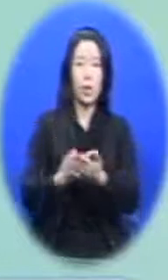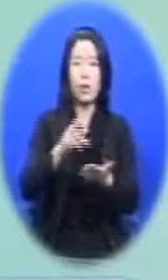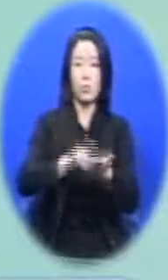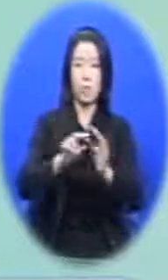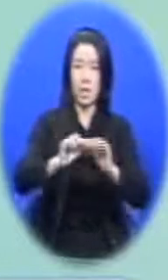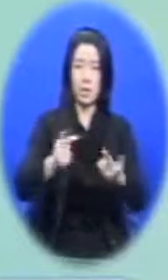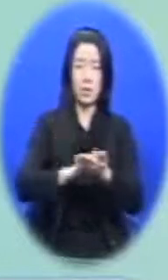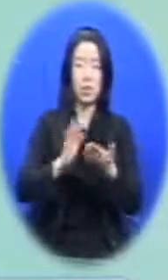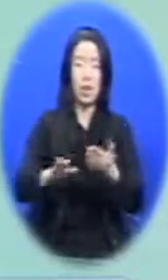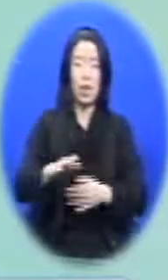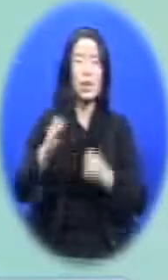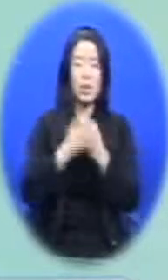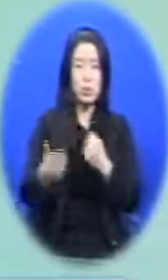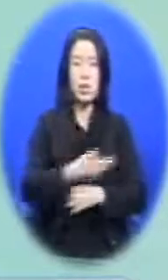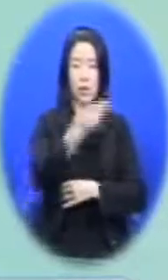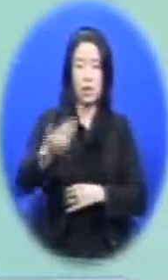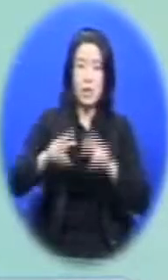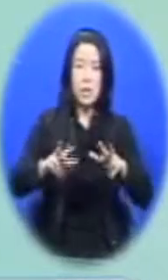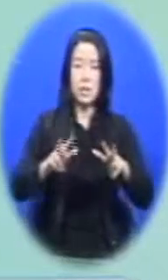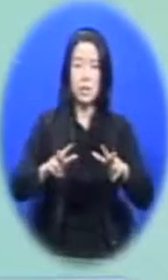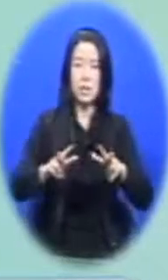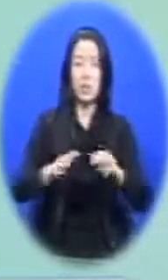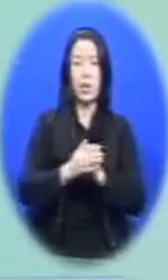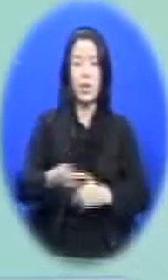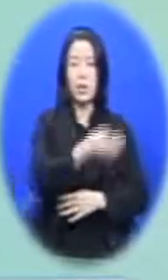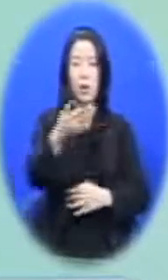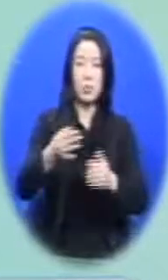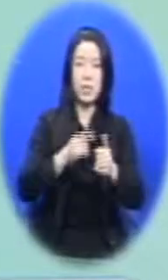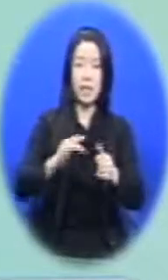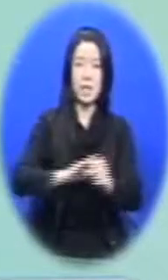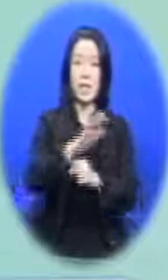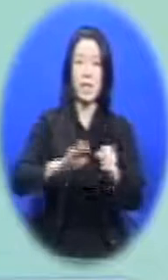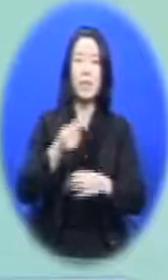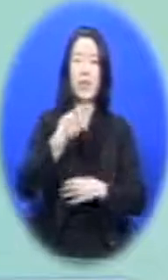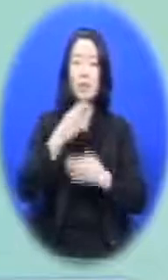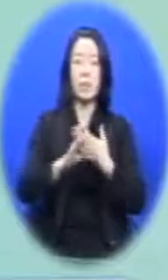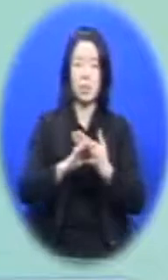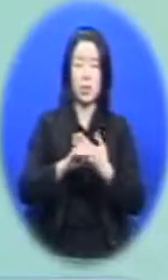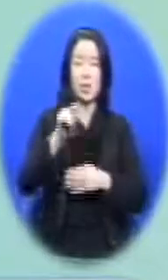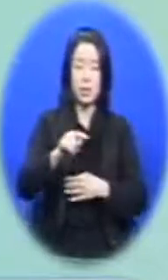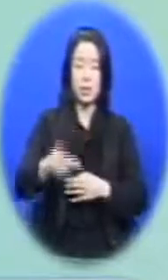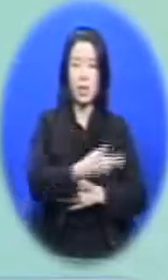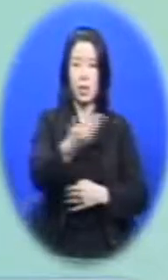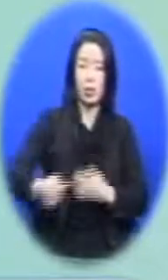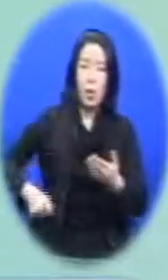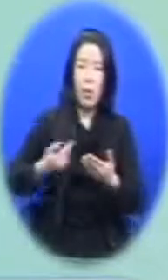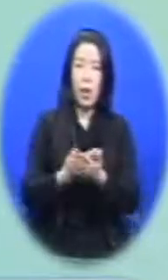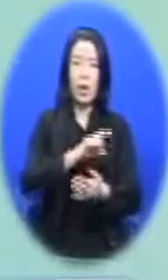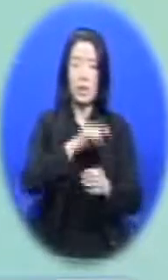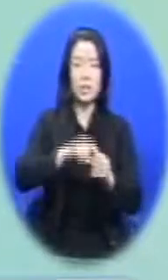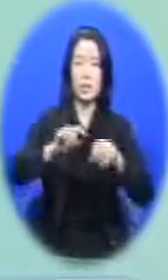아닙니다. 그러니 여러분, 지금 현재 여러분에게 사랑이 없다면 그것은 여러분이 회개할 제목이